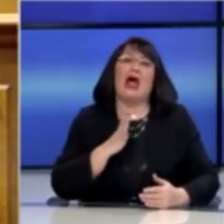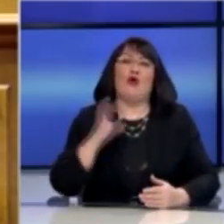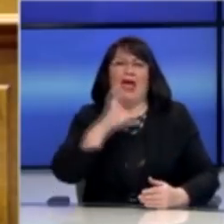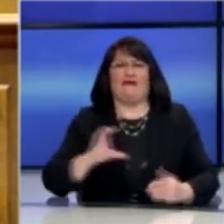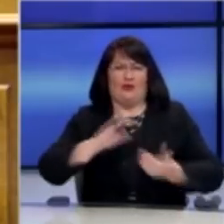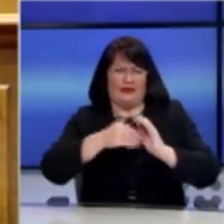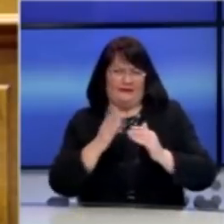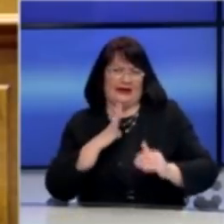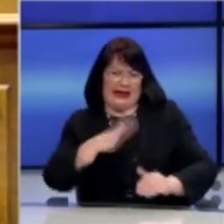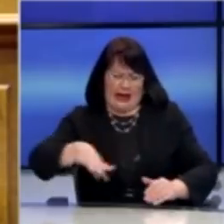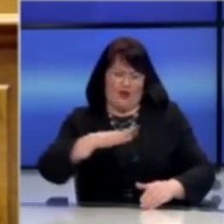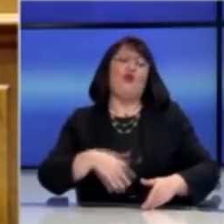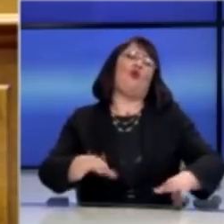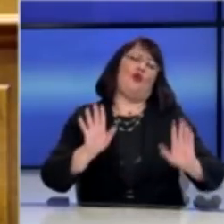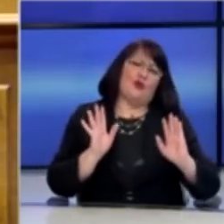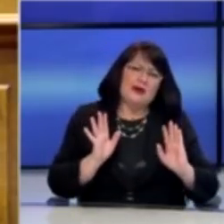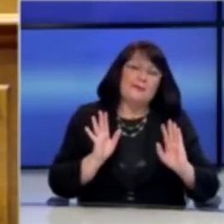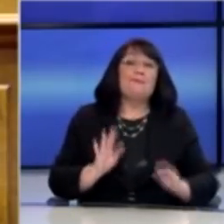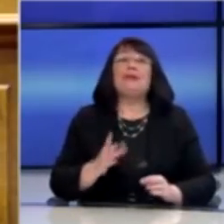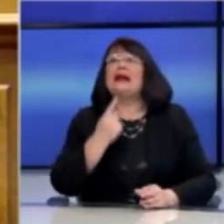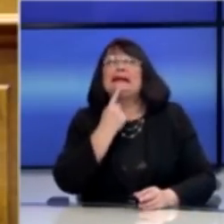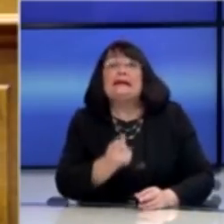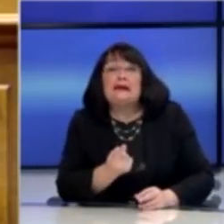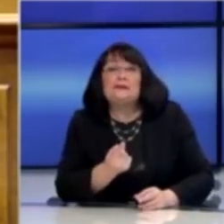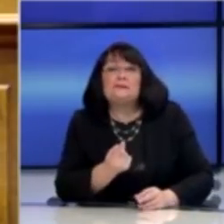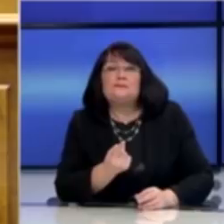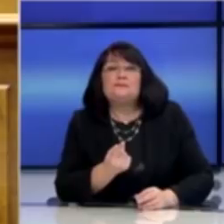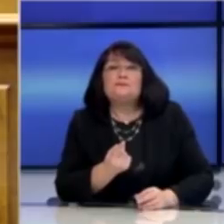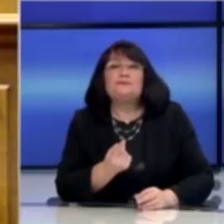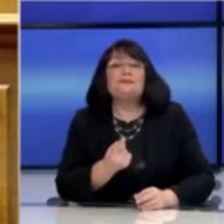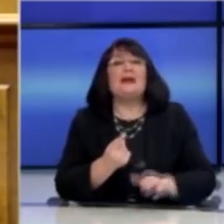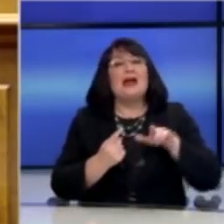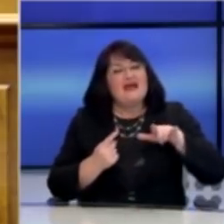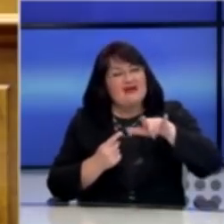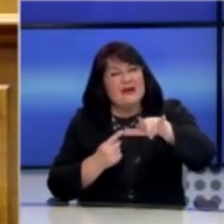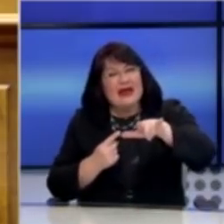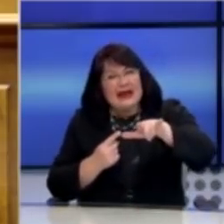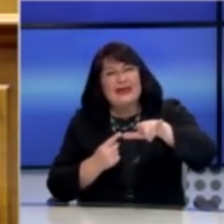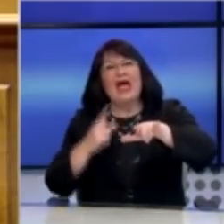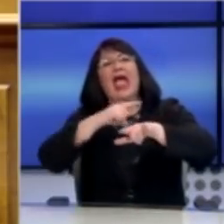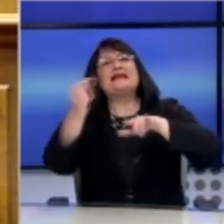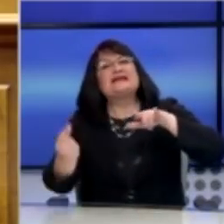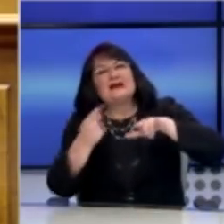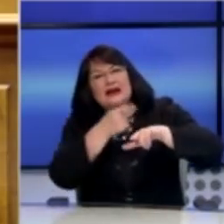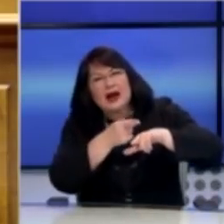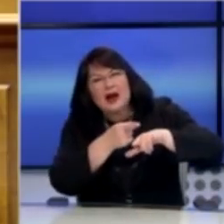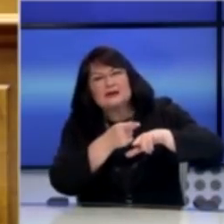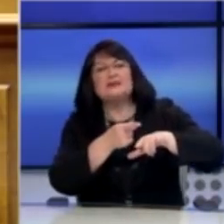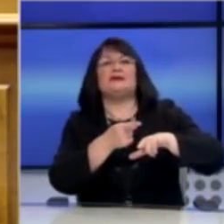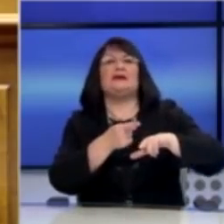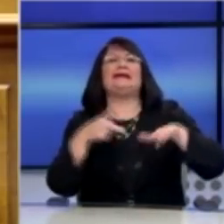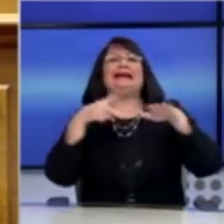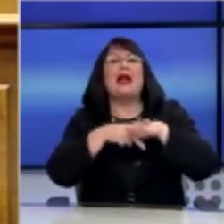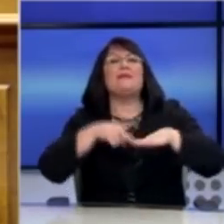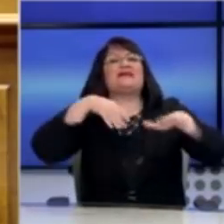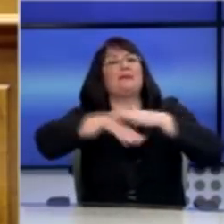Ευρωπαϊκής Ένωσης, όπως λέτε. Βλέπουμε δηλαδή τι γίνεται με την Aegean, την Τράπεζα Πειραιώς και